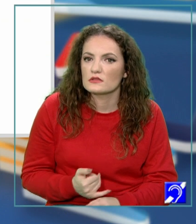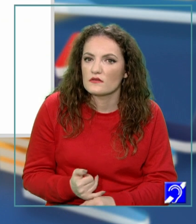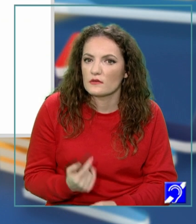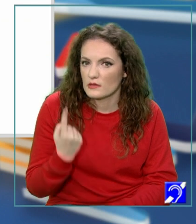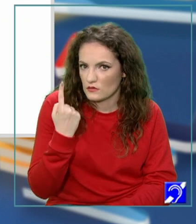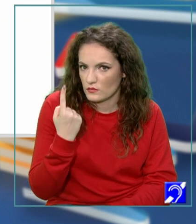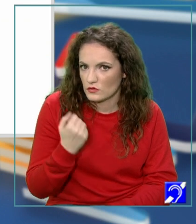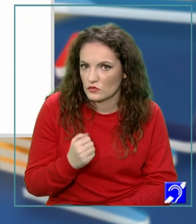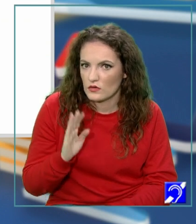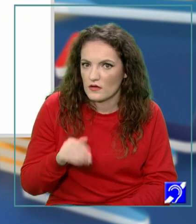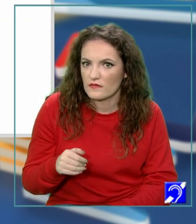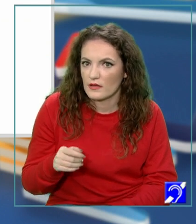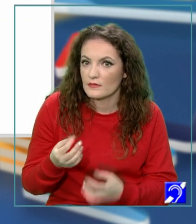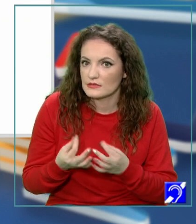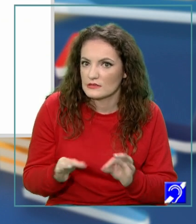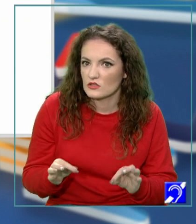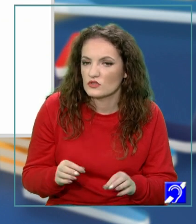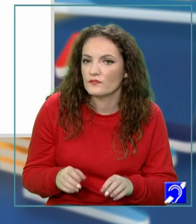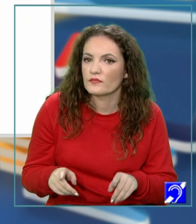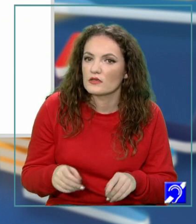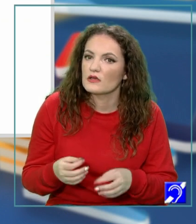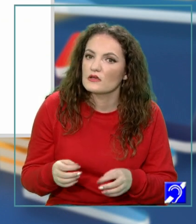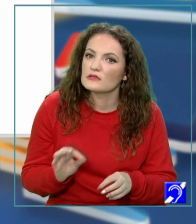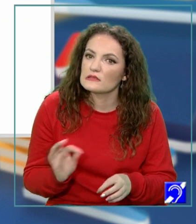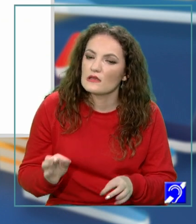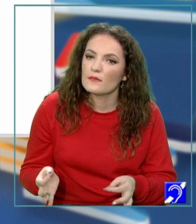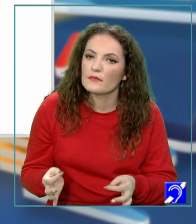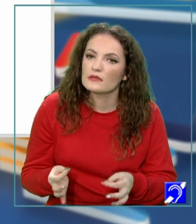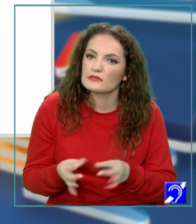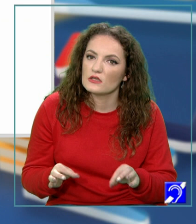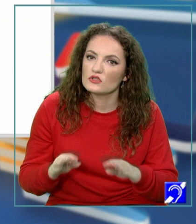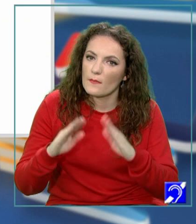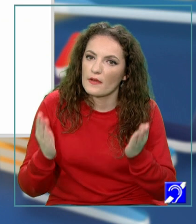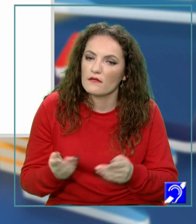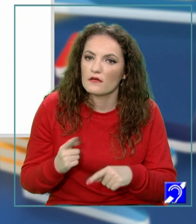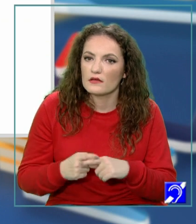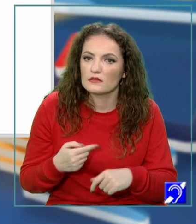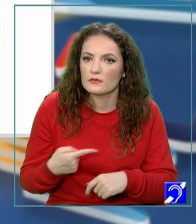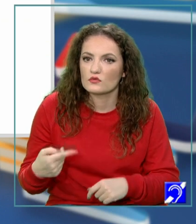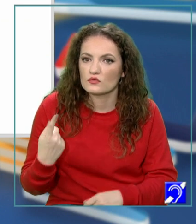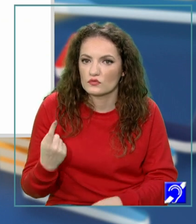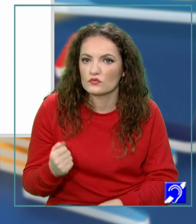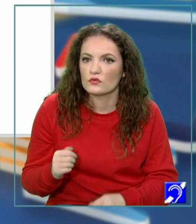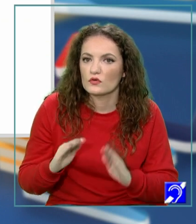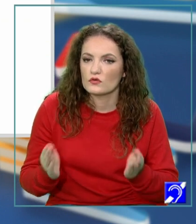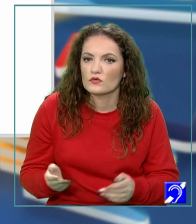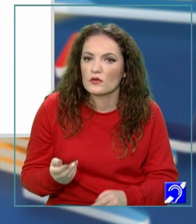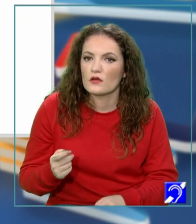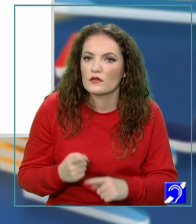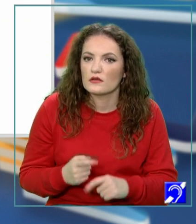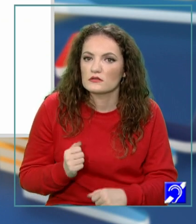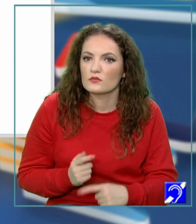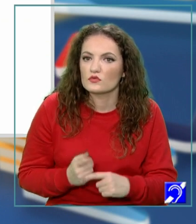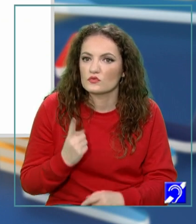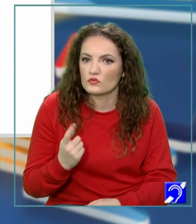10 factor comun și îl dau. 10 pe lângă x minus 1 supra x plus 1 pe lângă x minus 1. Și îmi dă rezultatul